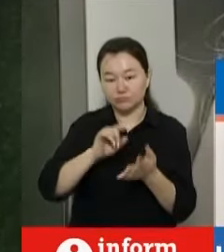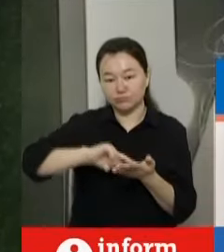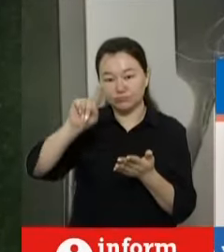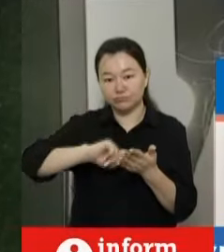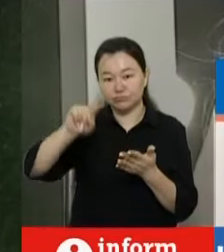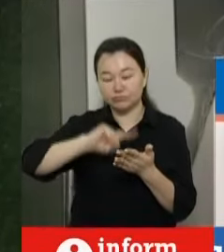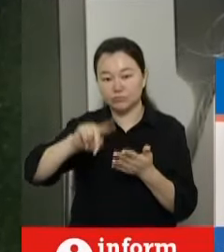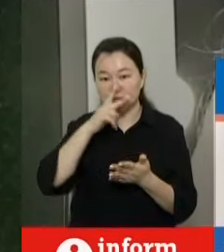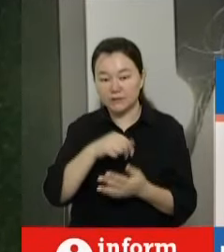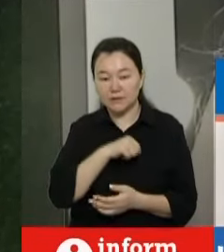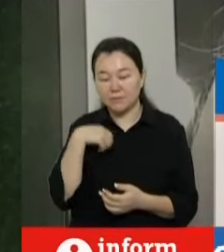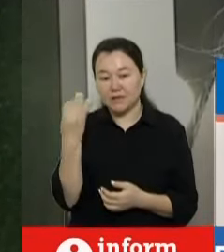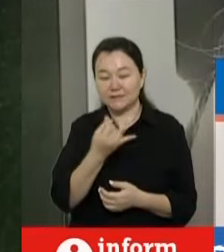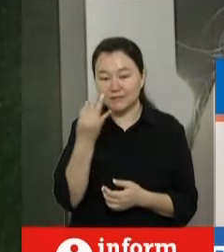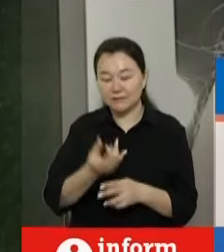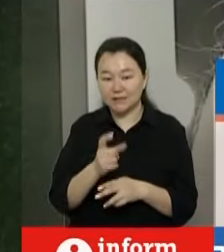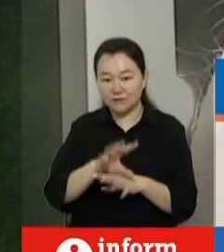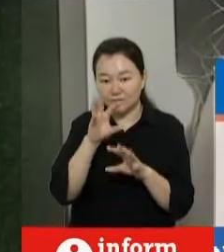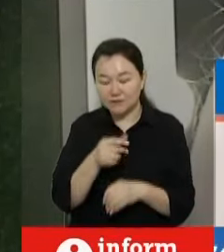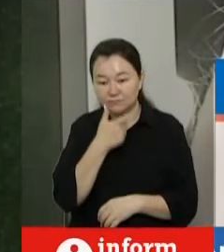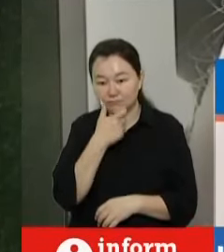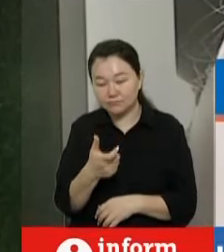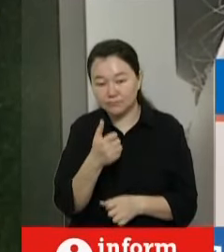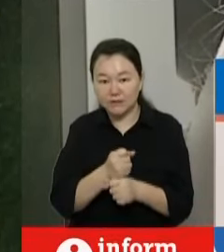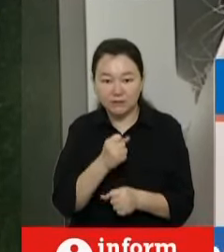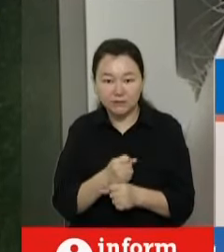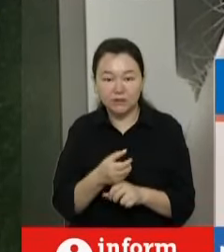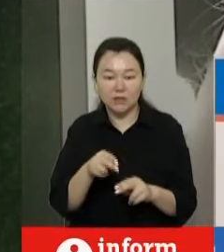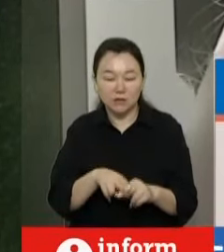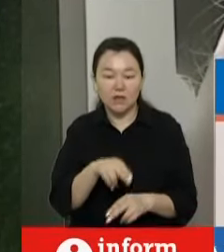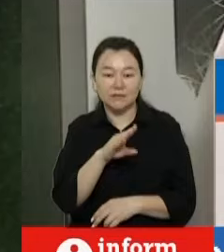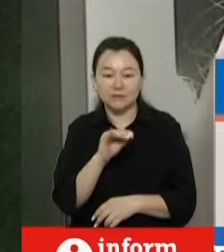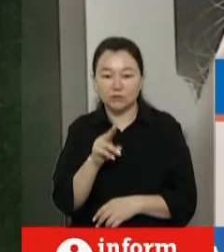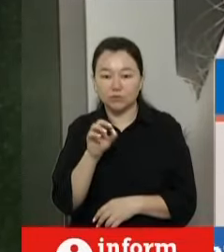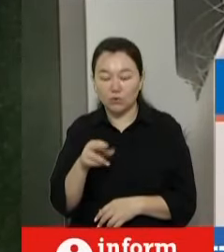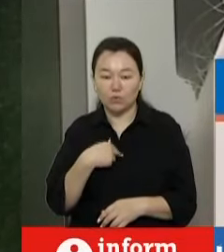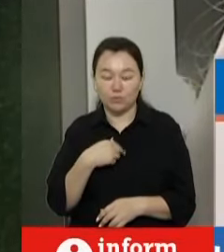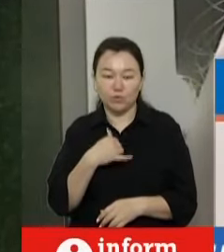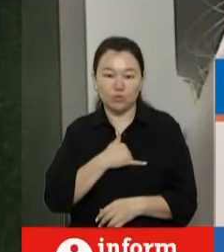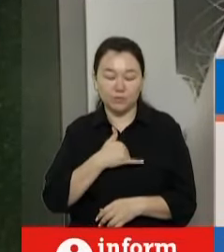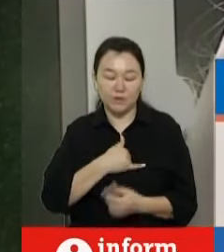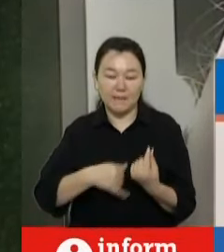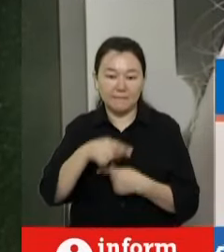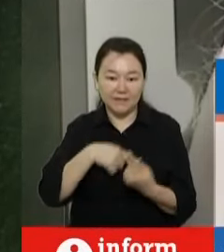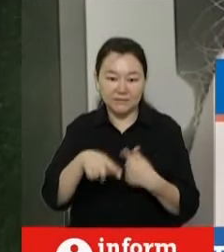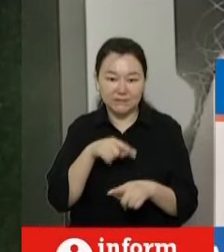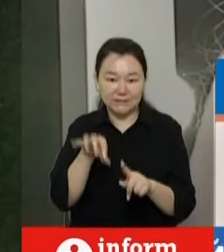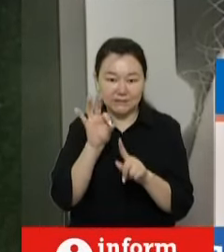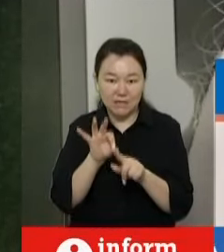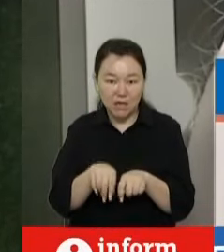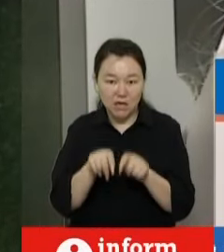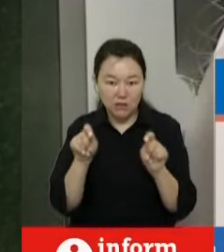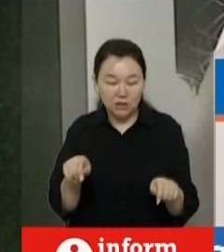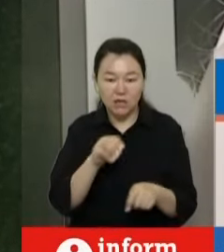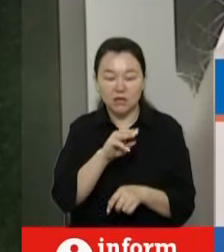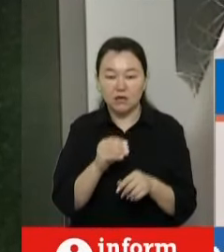береді, өздеріне интересно болады, тоқтайды, солай қаралым қарайды. Негізі TikTok-мен де бизнес, бизнеспен ашылған,